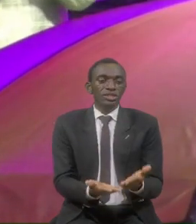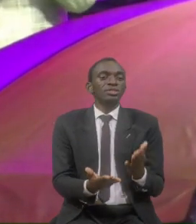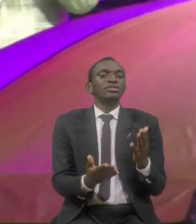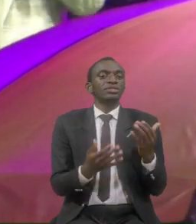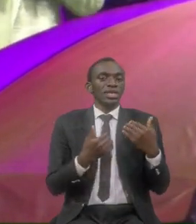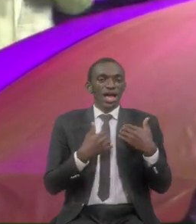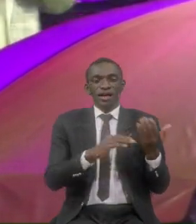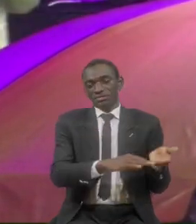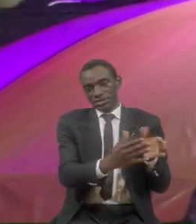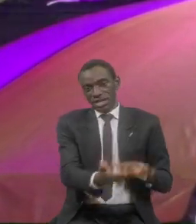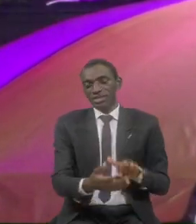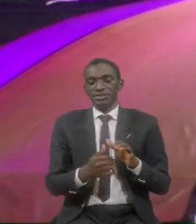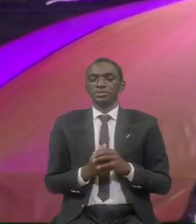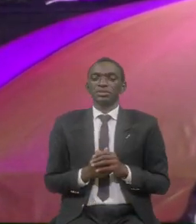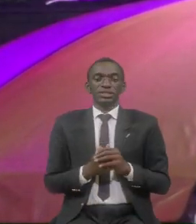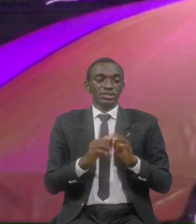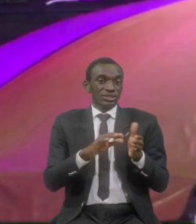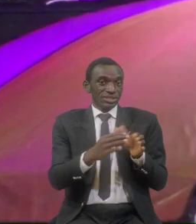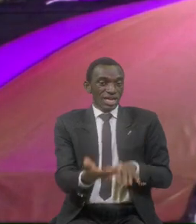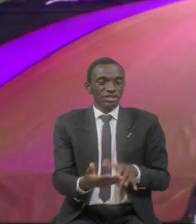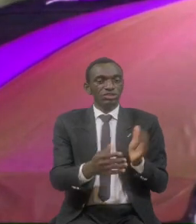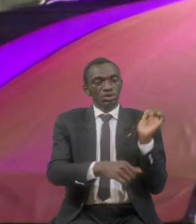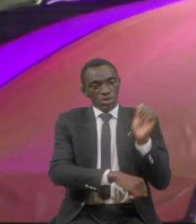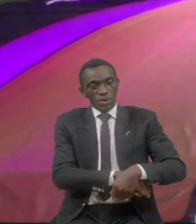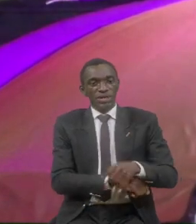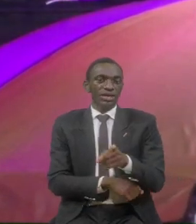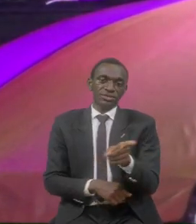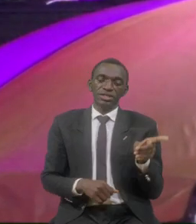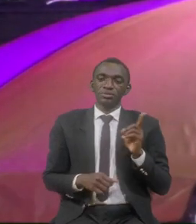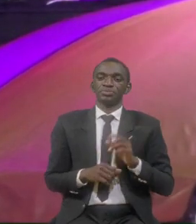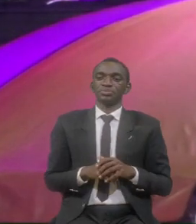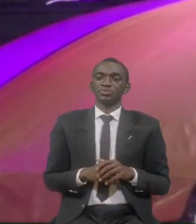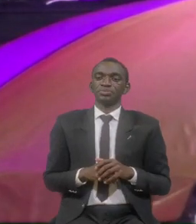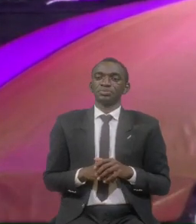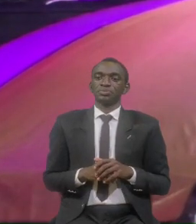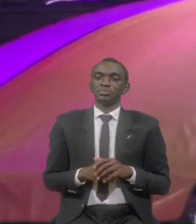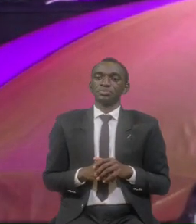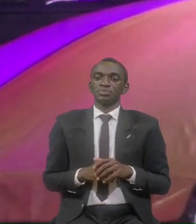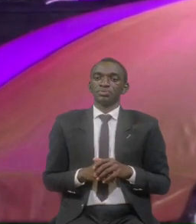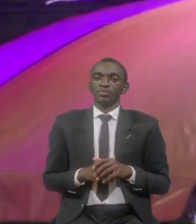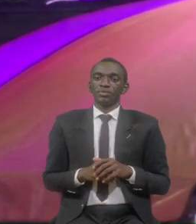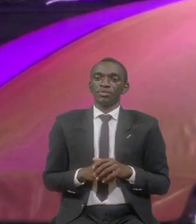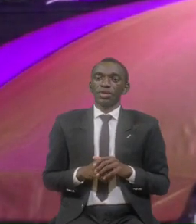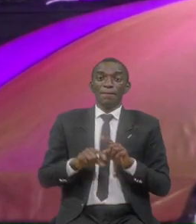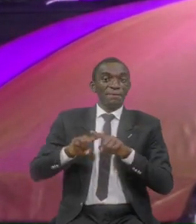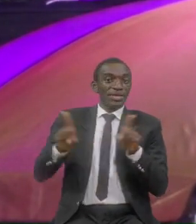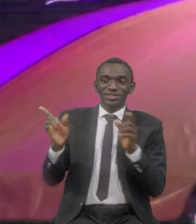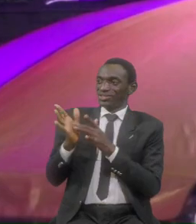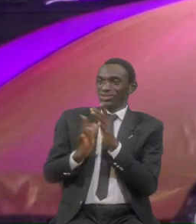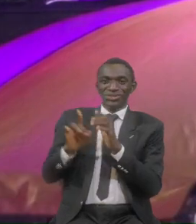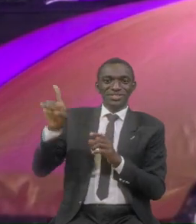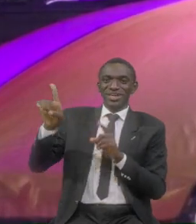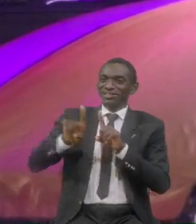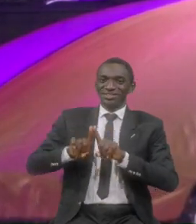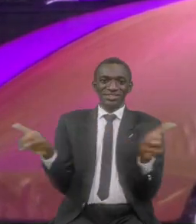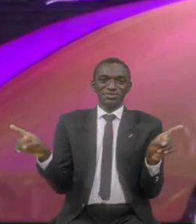Ang tanan nga mga tao nga nagbili og nindot nga mga libro, iya silang nalampasan. But Jesus, pero si Jesus,